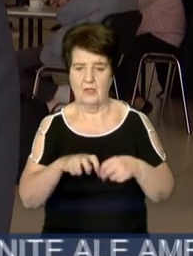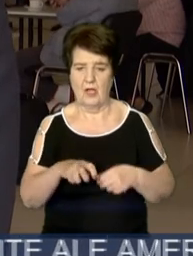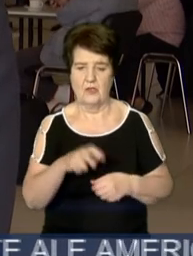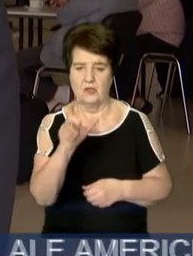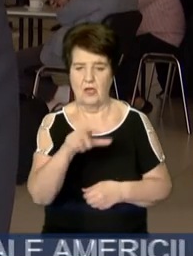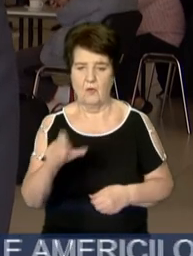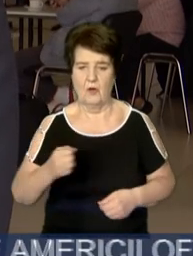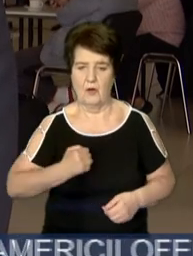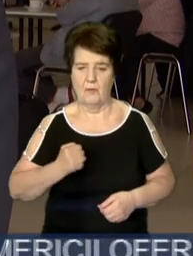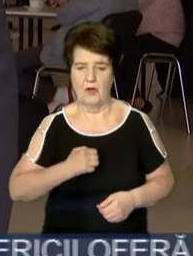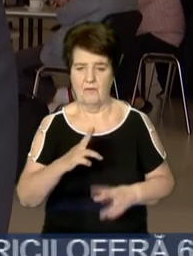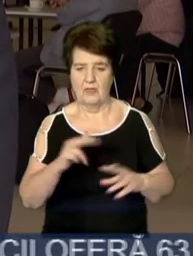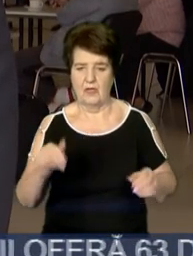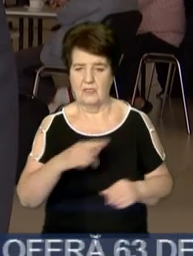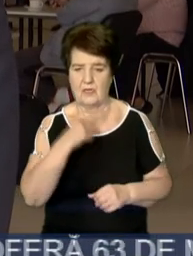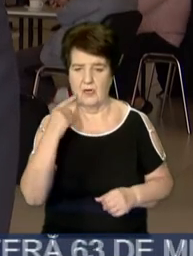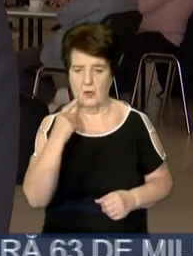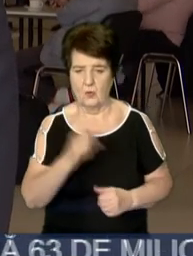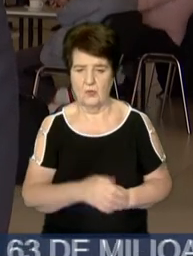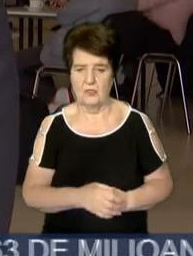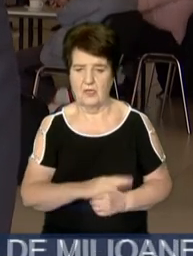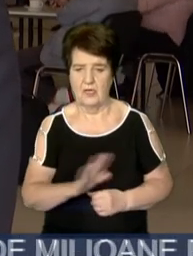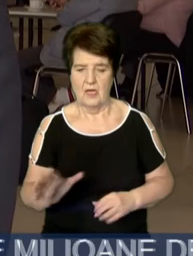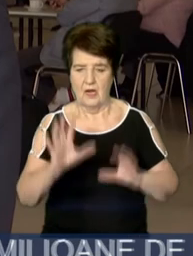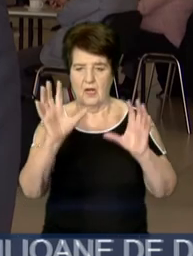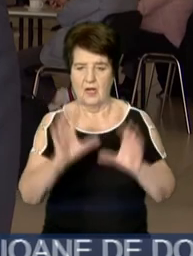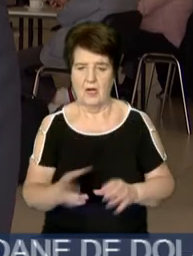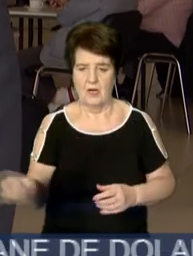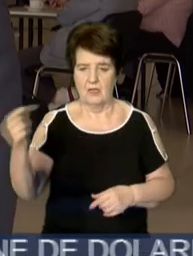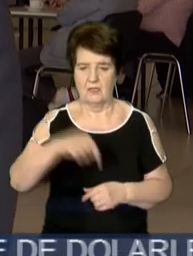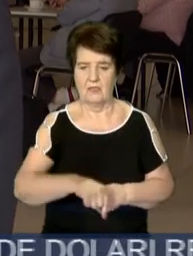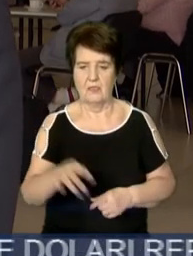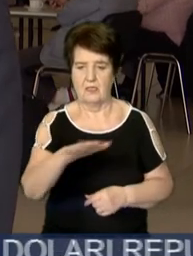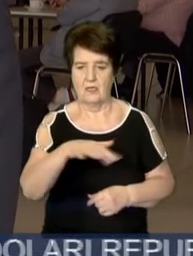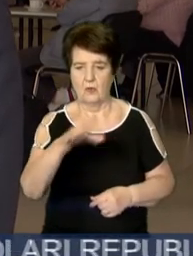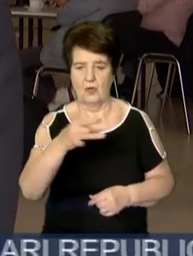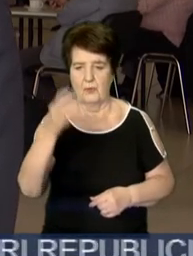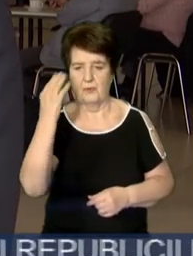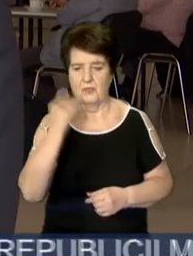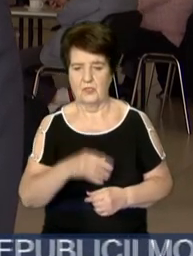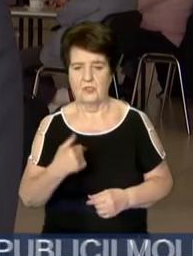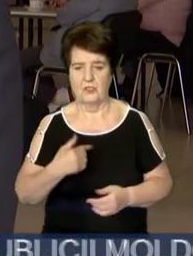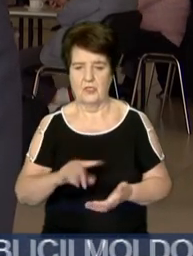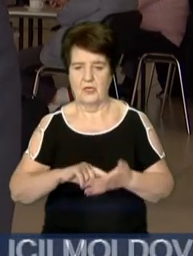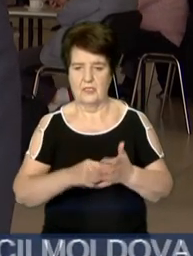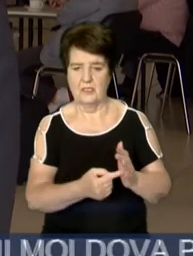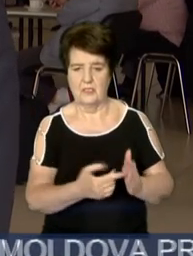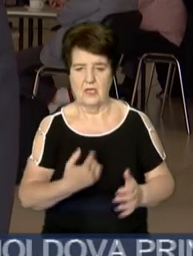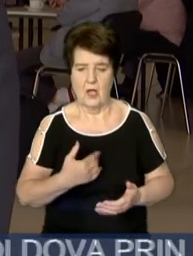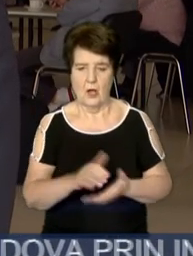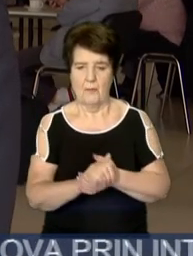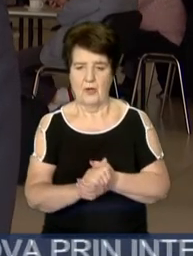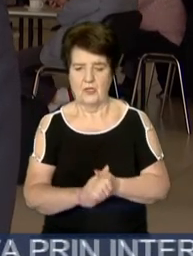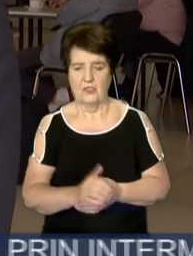trupelor Federației Rusie staționate ilegal pe teritoriul Republicii Moldova, cât și insistența noastră pe metodele pașnice